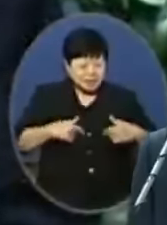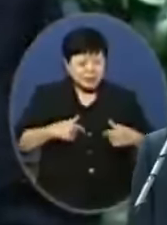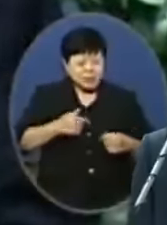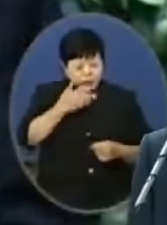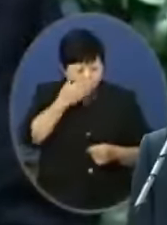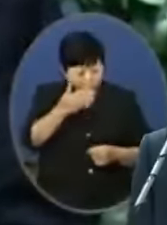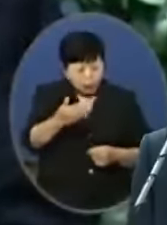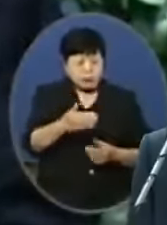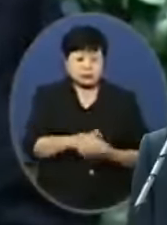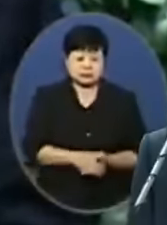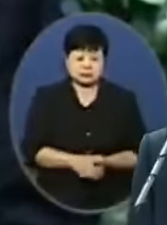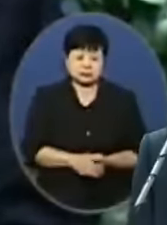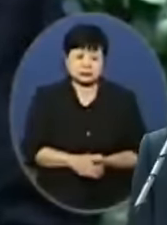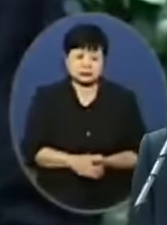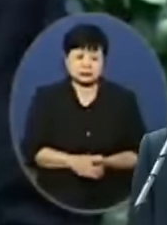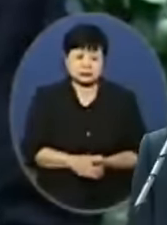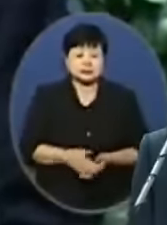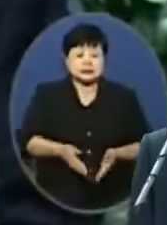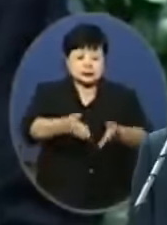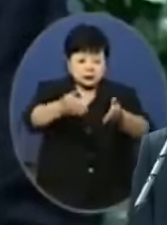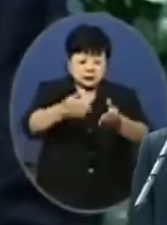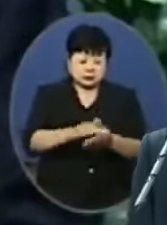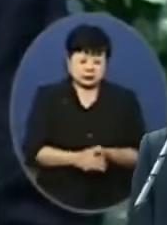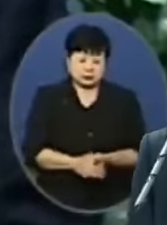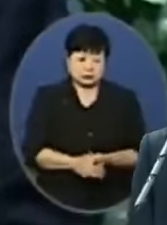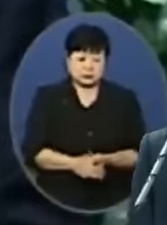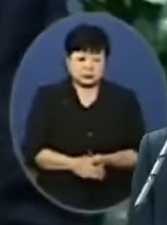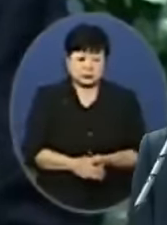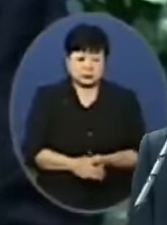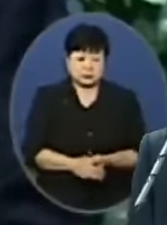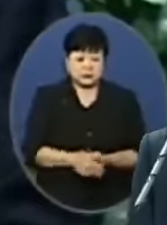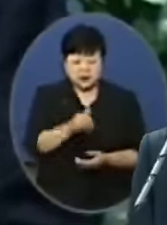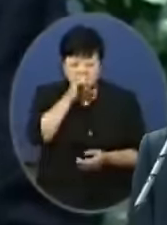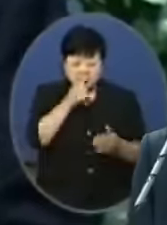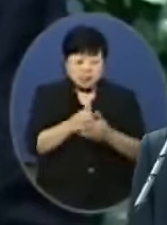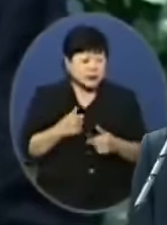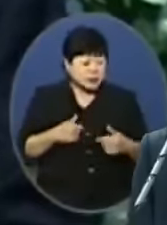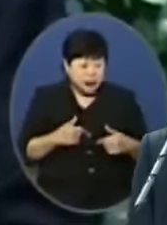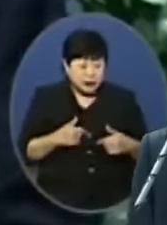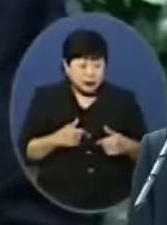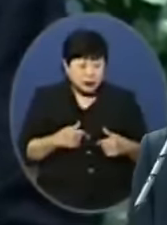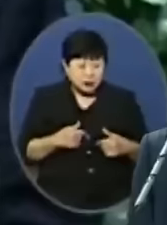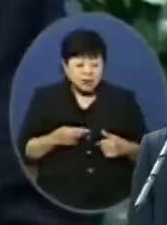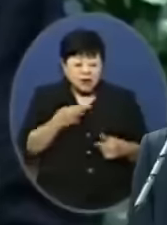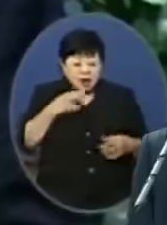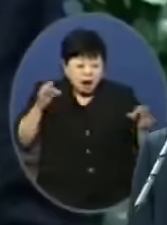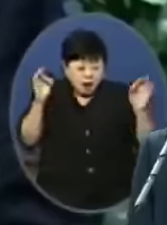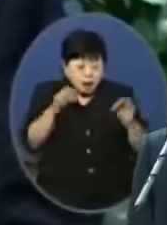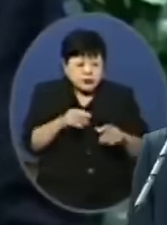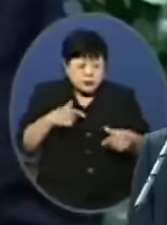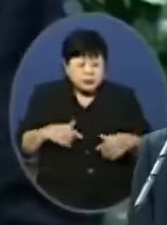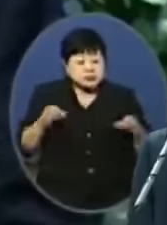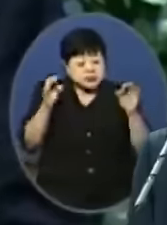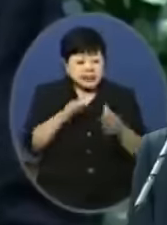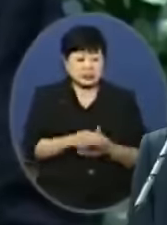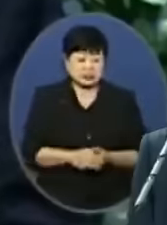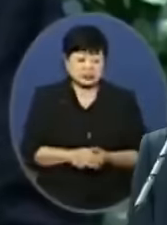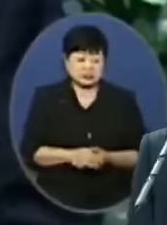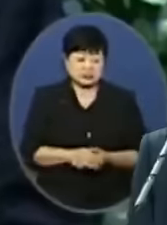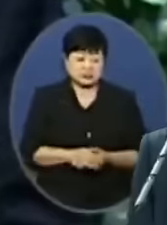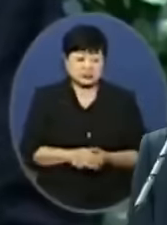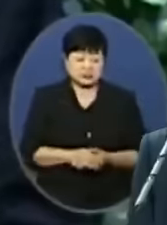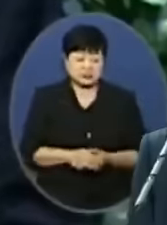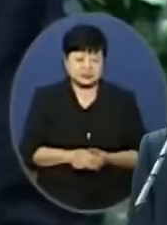있는 보편적인 길인 것입니다. 무엇이 있어서 기뻐하는 것은 없어지면 기쁨이 사라지지요. 이분은 하는